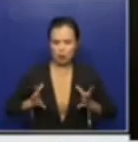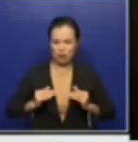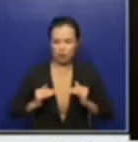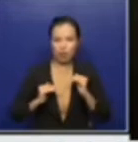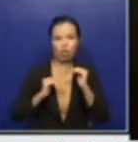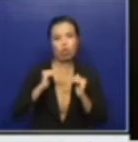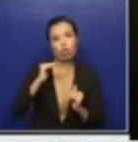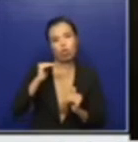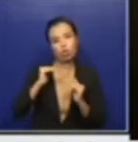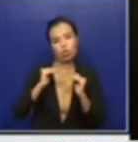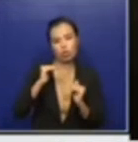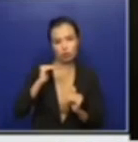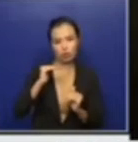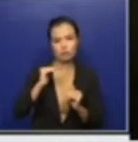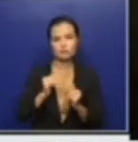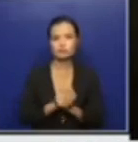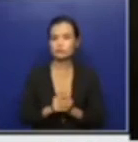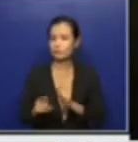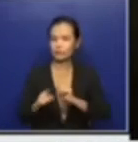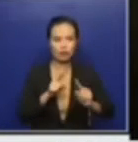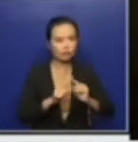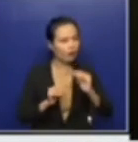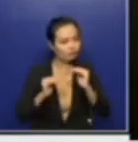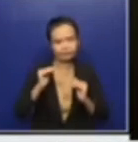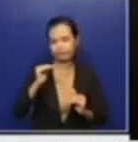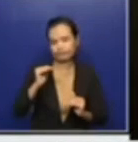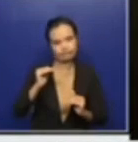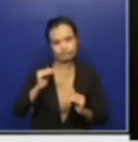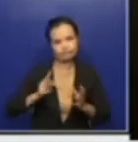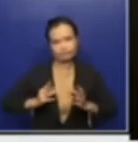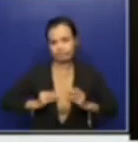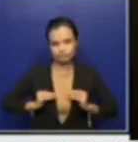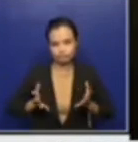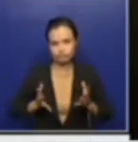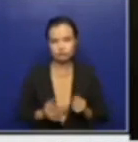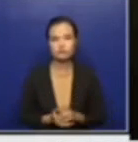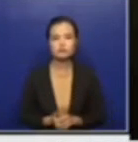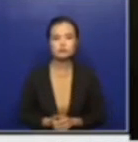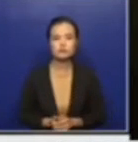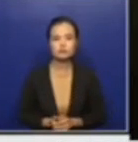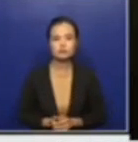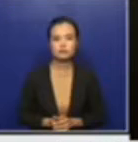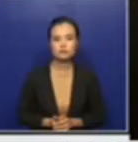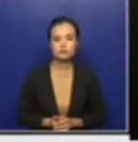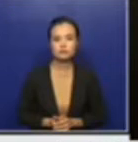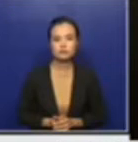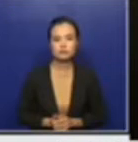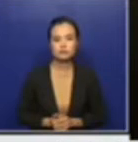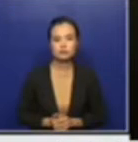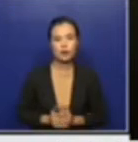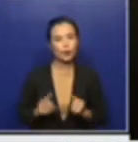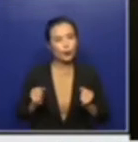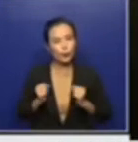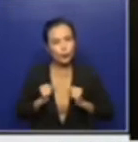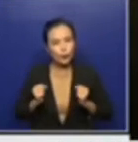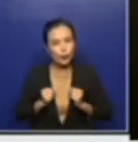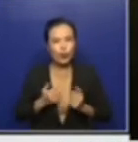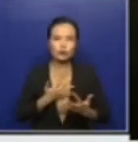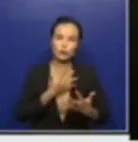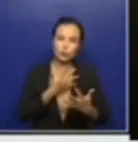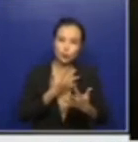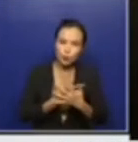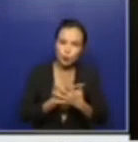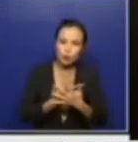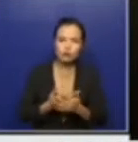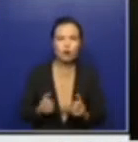รมใดๆทั้งสิ้นพันแล้วเรื่องของการที่จะมากลัวว่าจะติดคุก